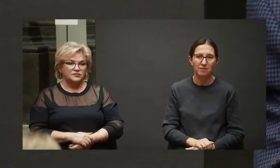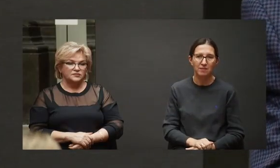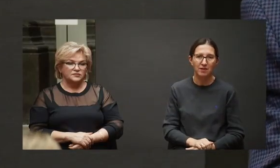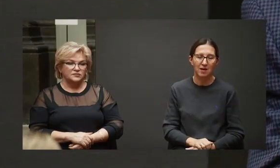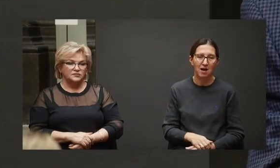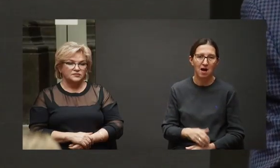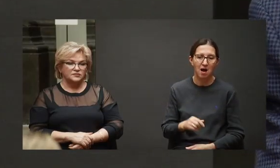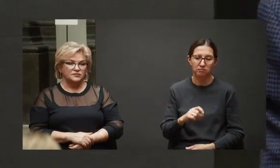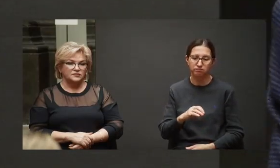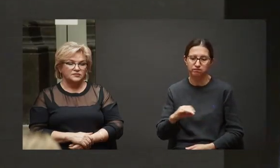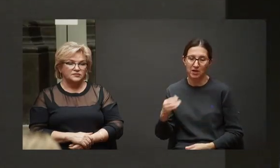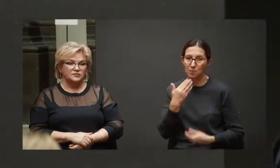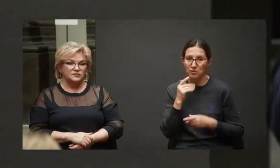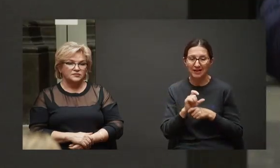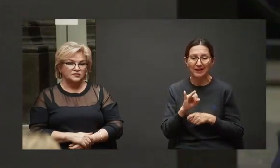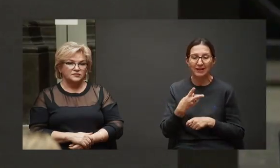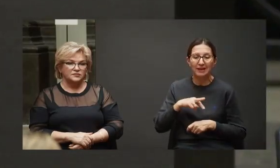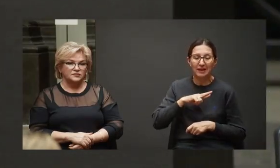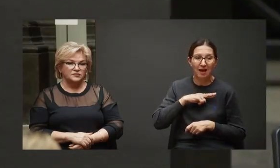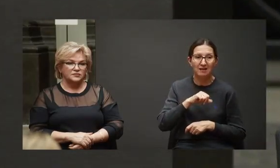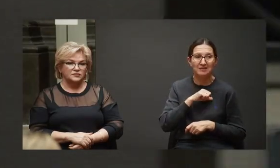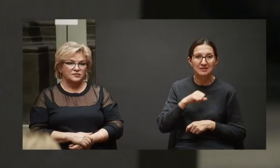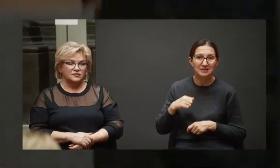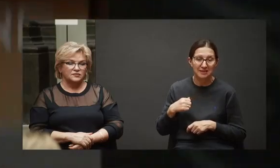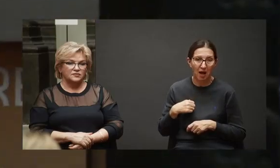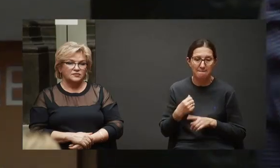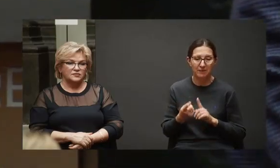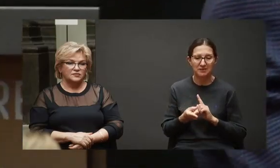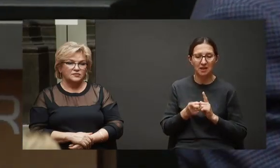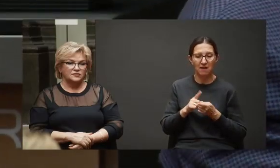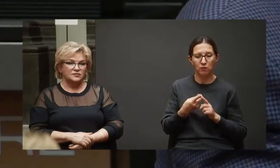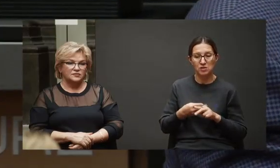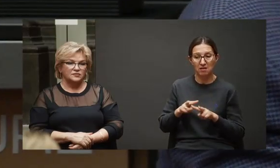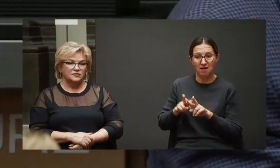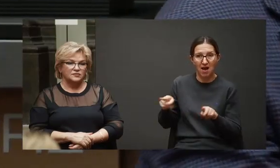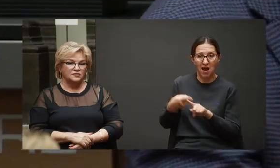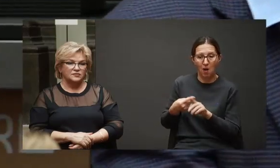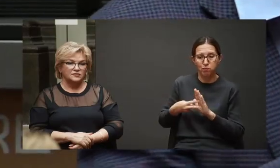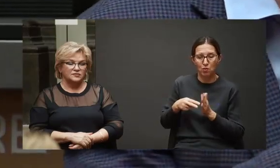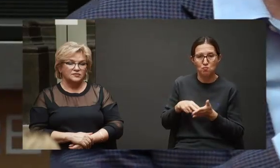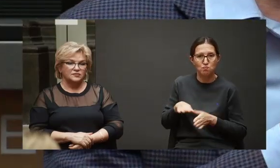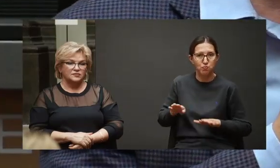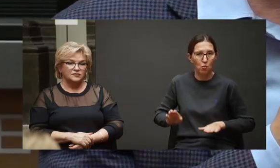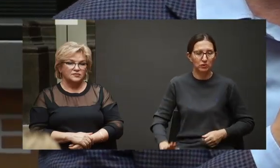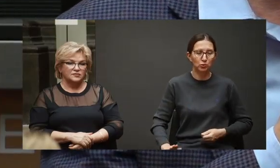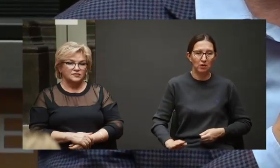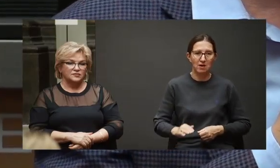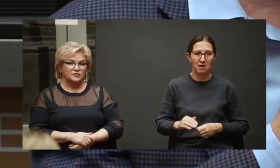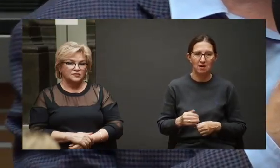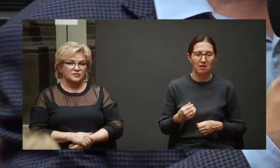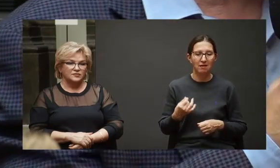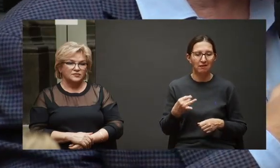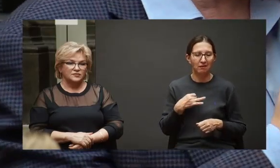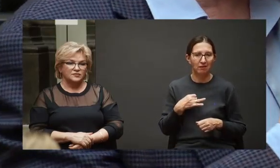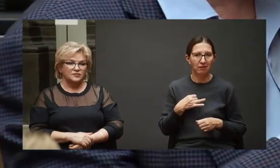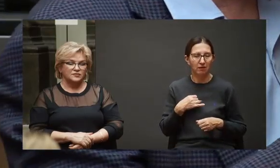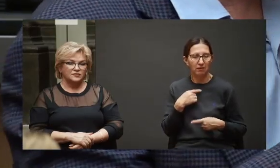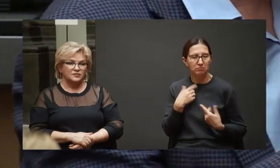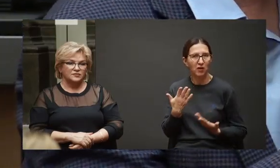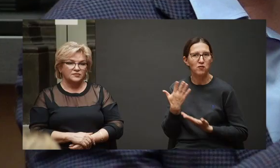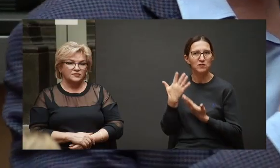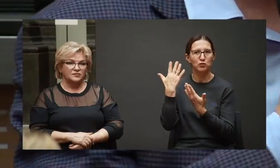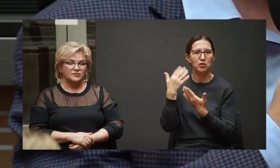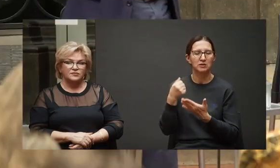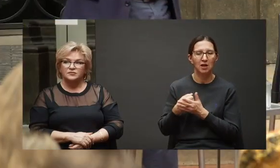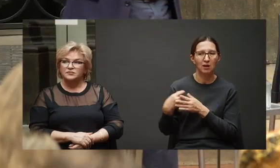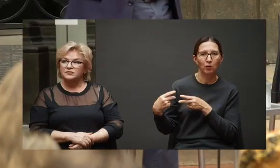заканчивает этот пассаж словами: «И я сам становлюсь в эту позу, принимаю ее и возвышаюсь до